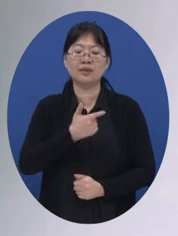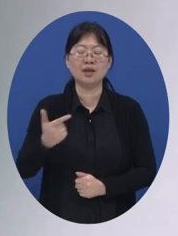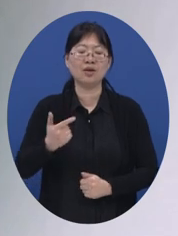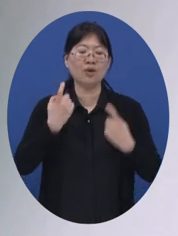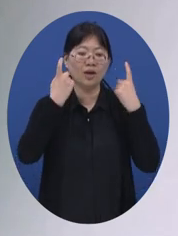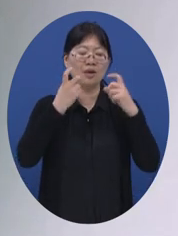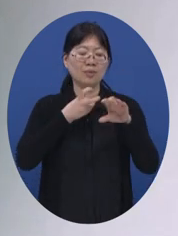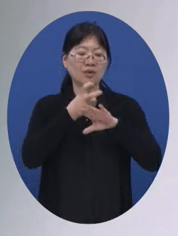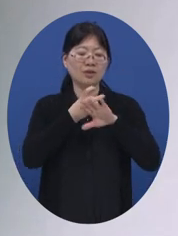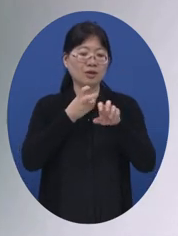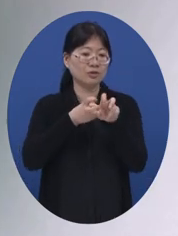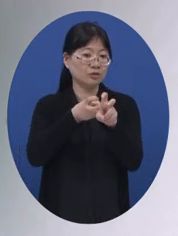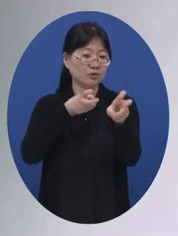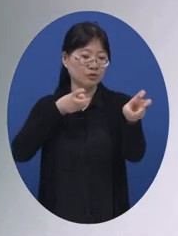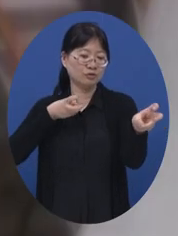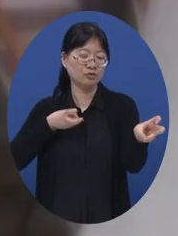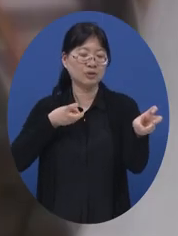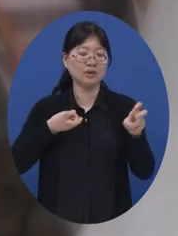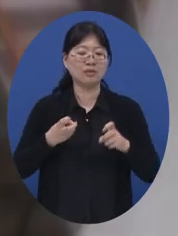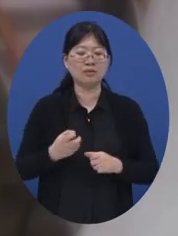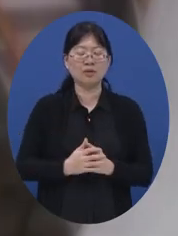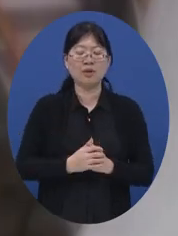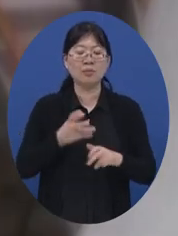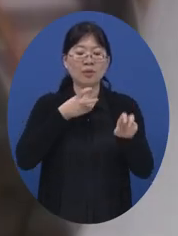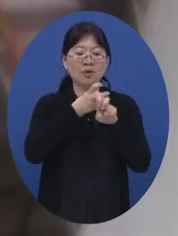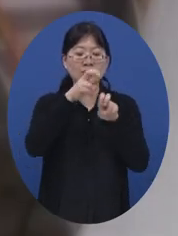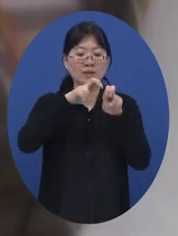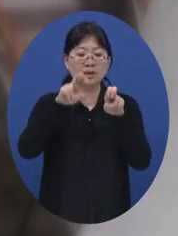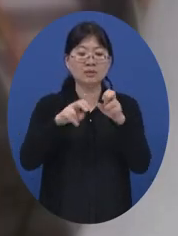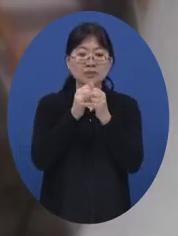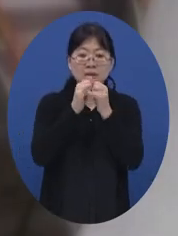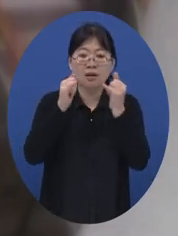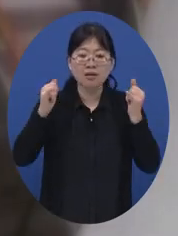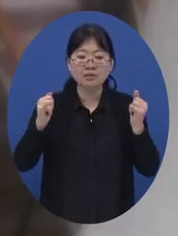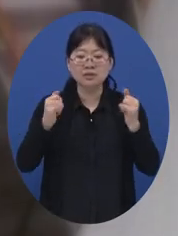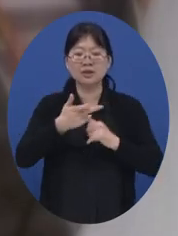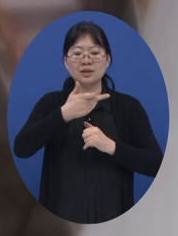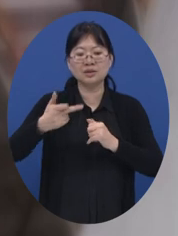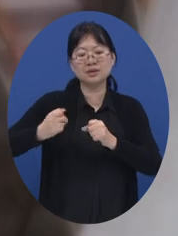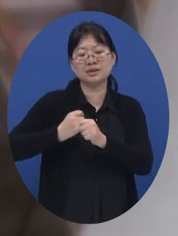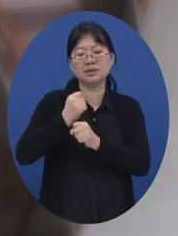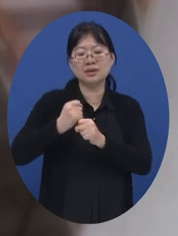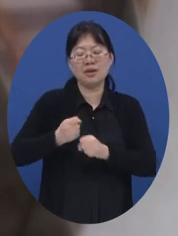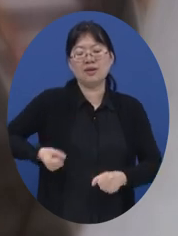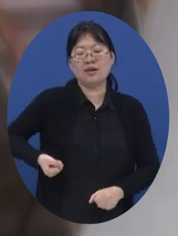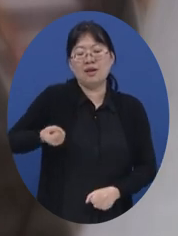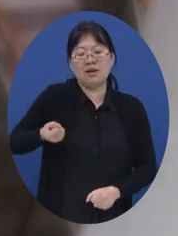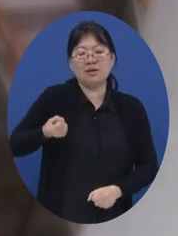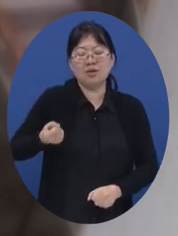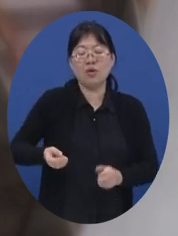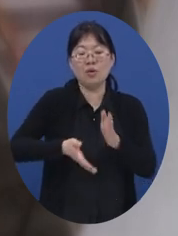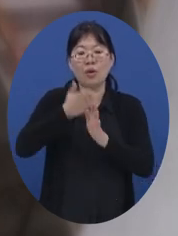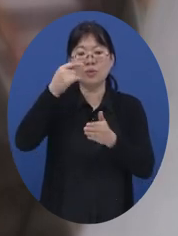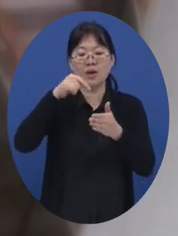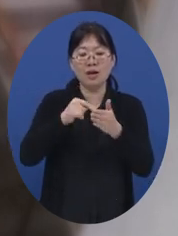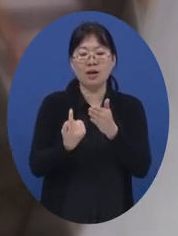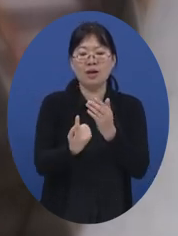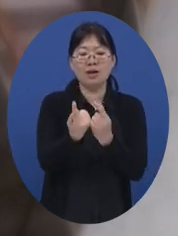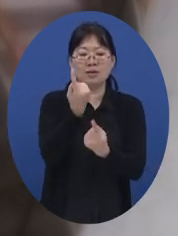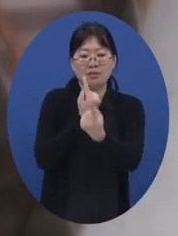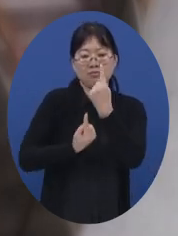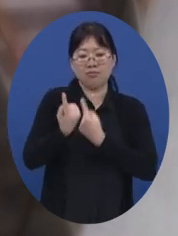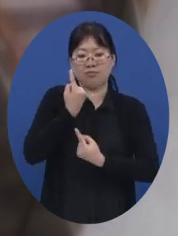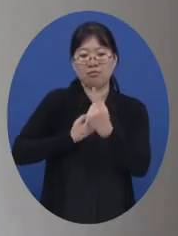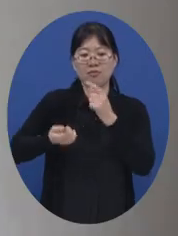대형 관광버스가 줄지어 섭니다. 그러더니 버스에서 내린 사람들이 커다란 진가방을 들고는 건물 안으로